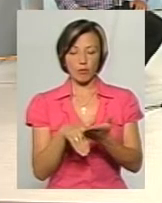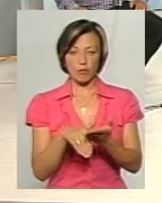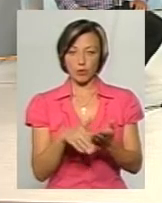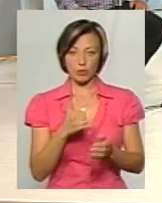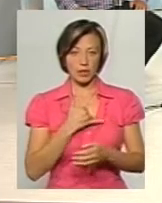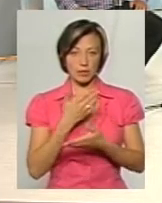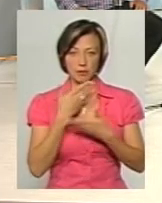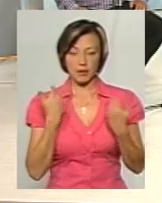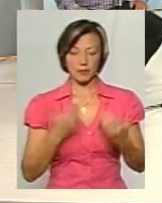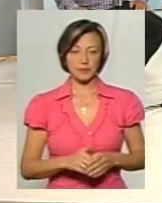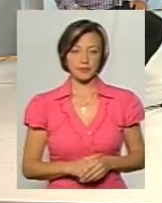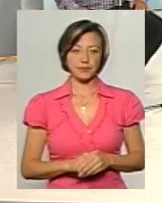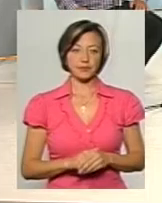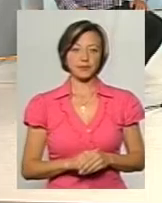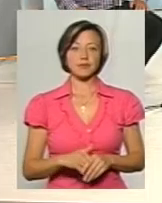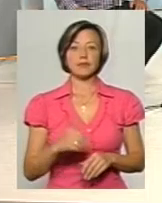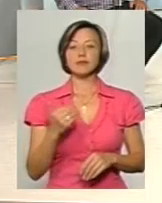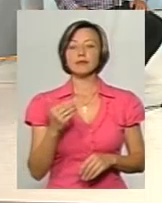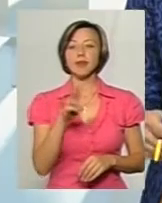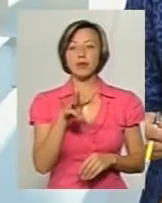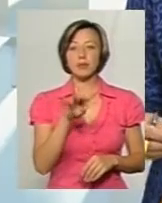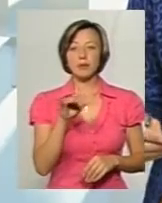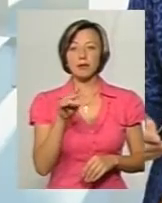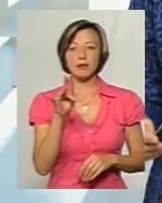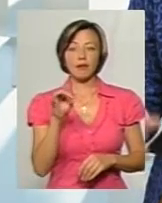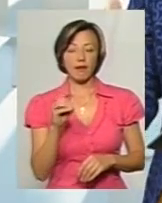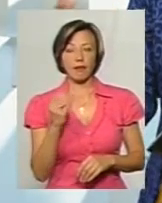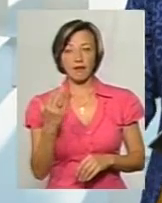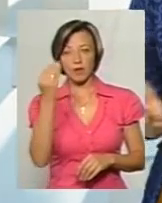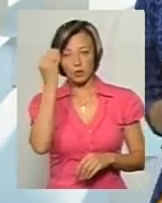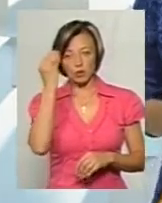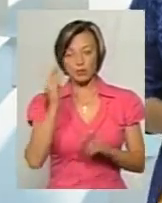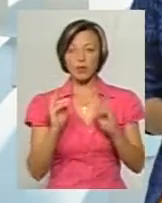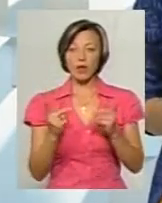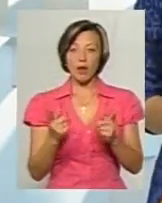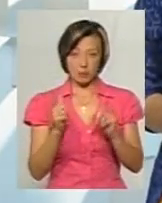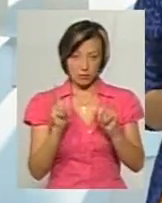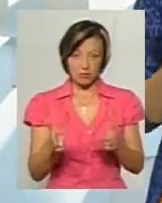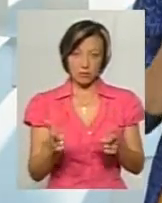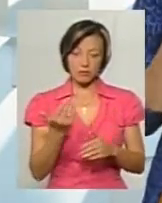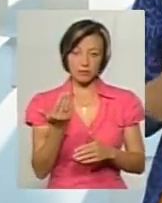немає. Дмитро, чи поділяєте ви цю думку, чи все-таки на ваше бачення